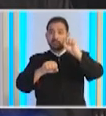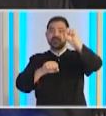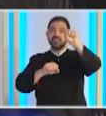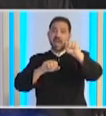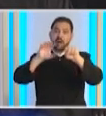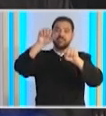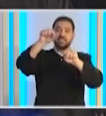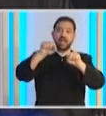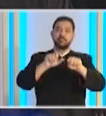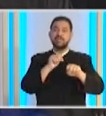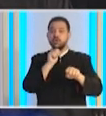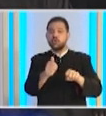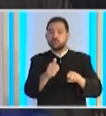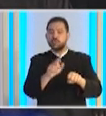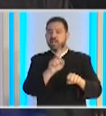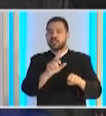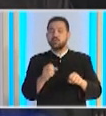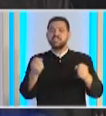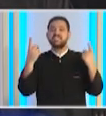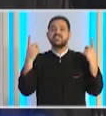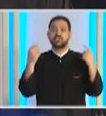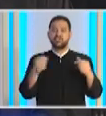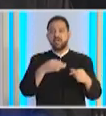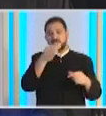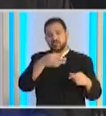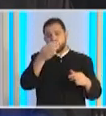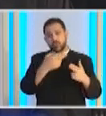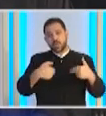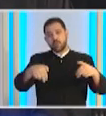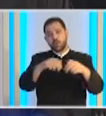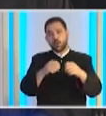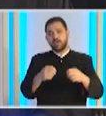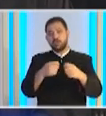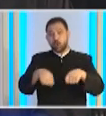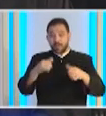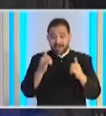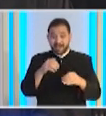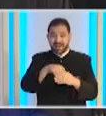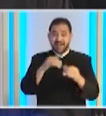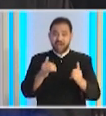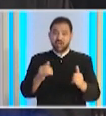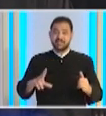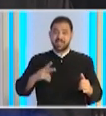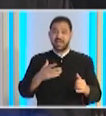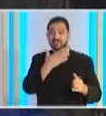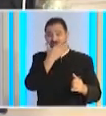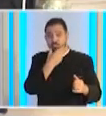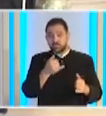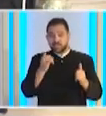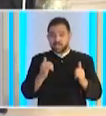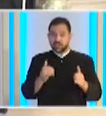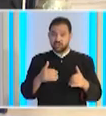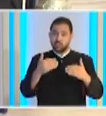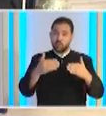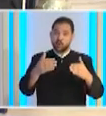care niciodată nu se termină. Zicem noi, tocmai în asta constă frumusețea